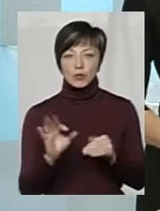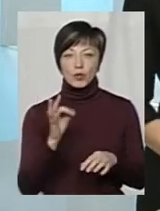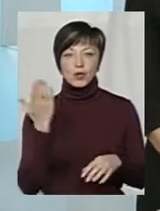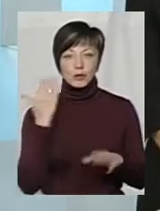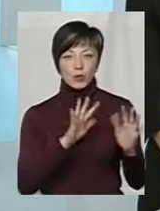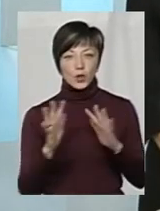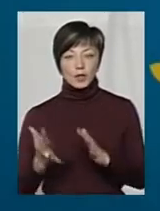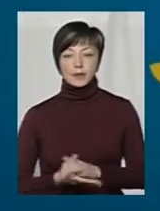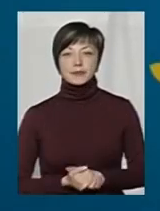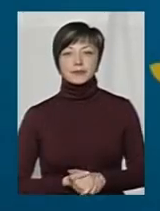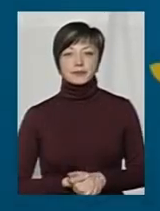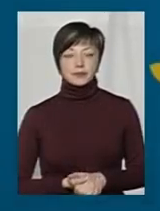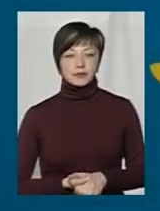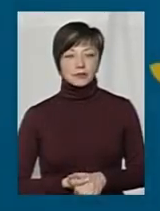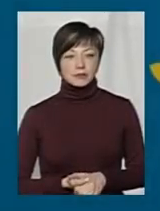ті події.